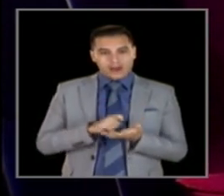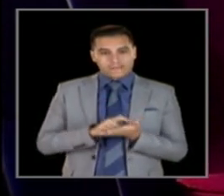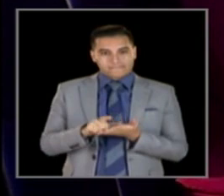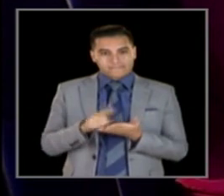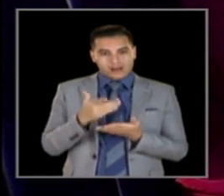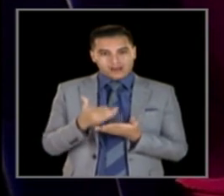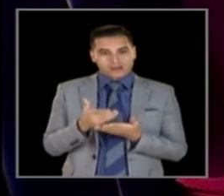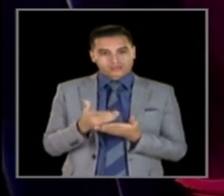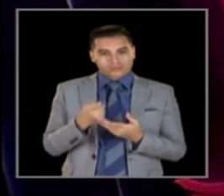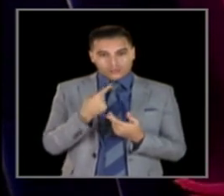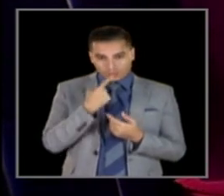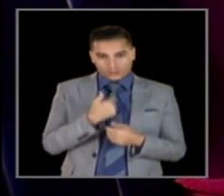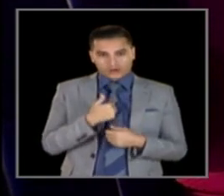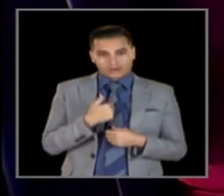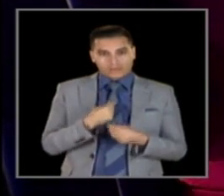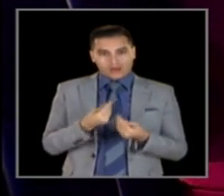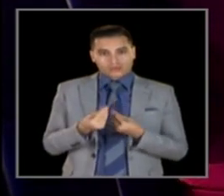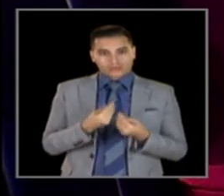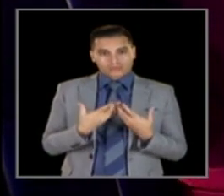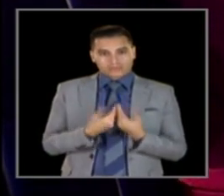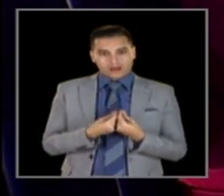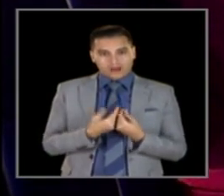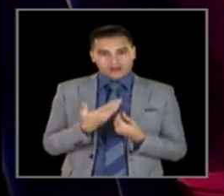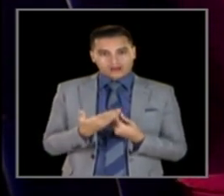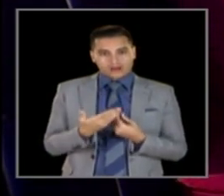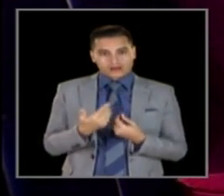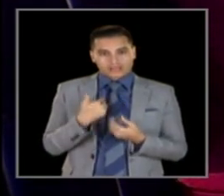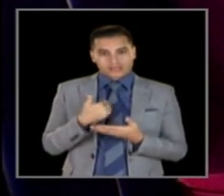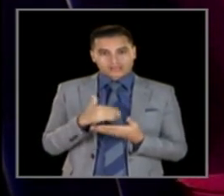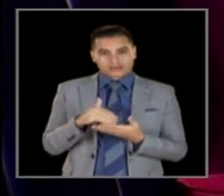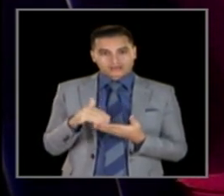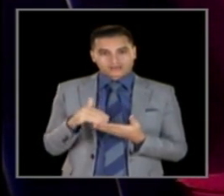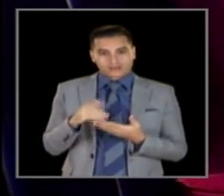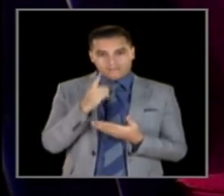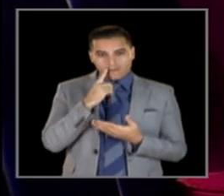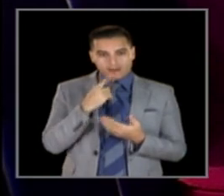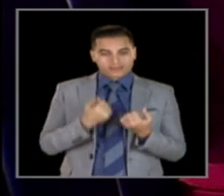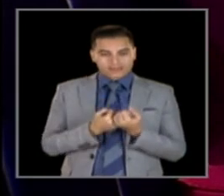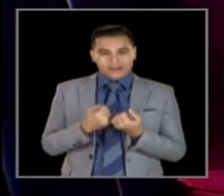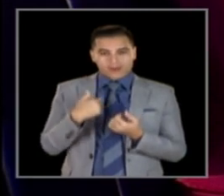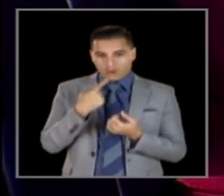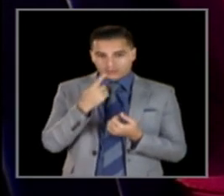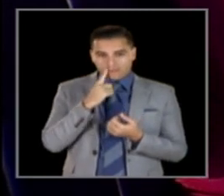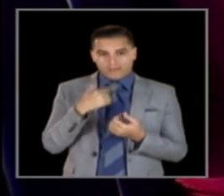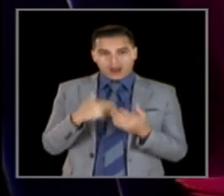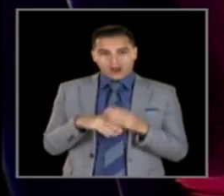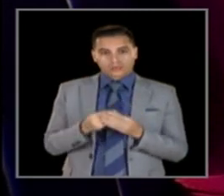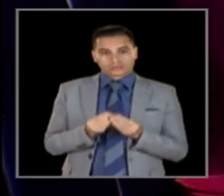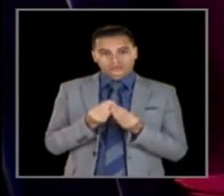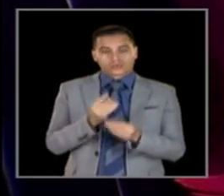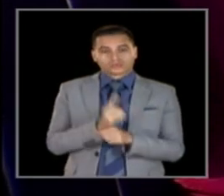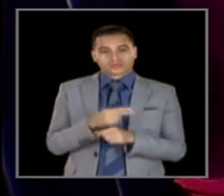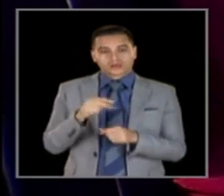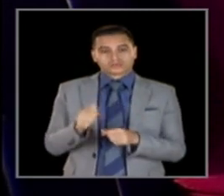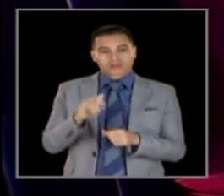لحضرتك، وإنت قلت لي إن أنا أتواصل معاكم. فأنا جيت بقى وماما، قلت لماما إن أنا عايزة أهدي حاجة لمستر